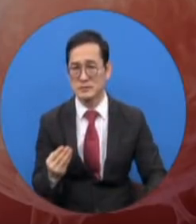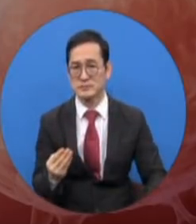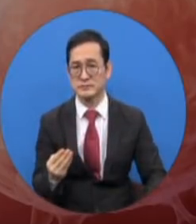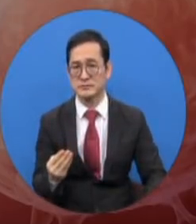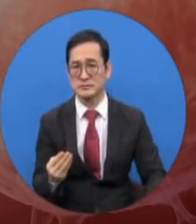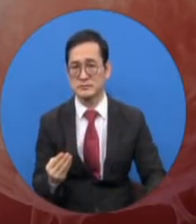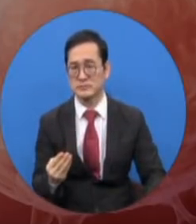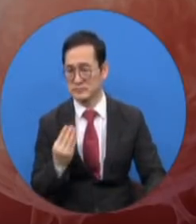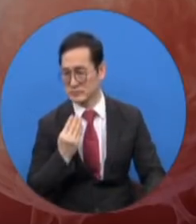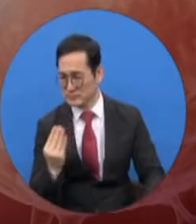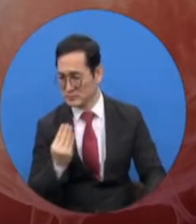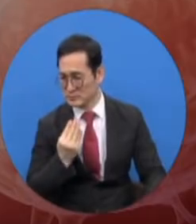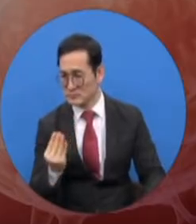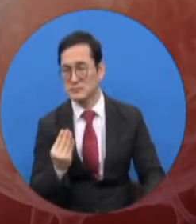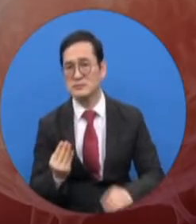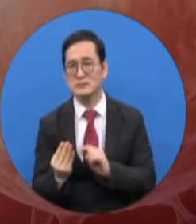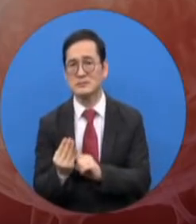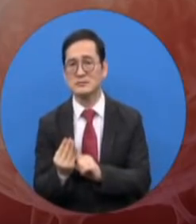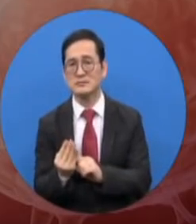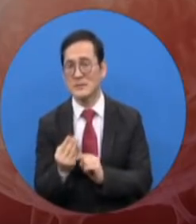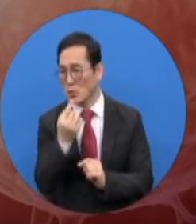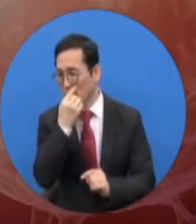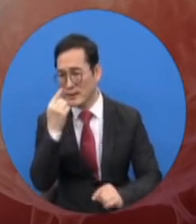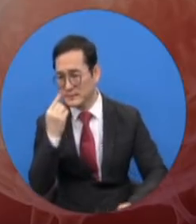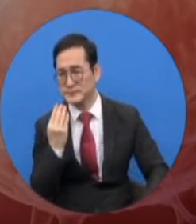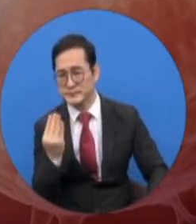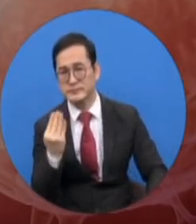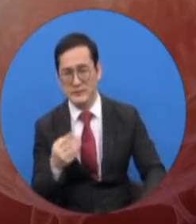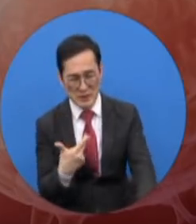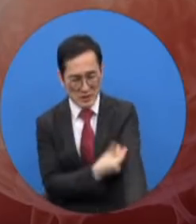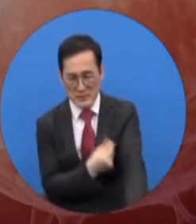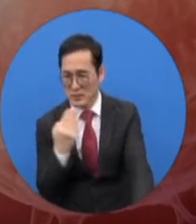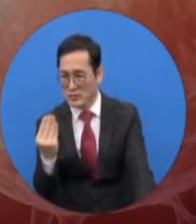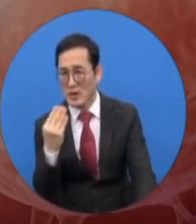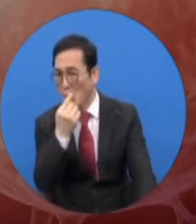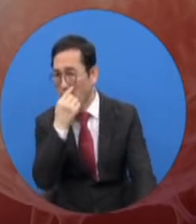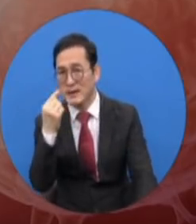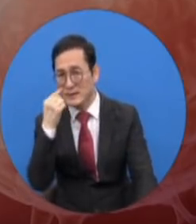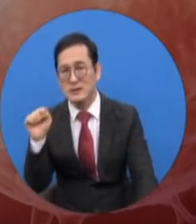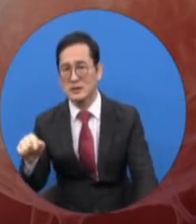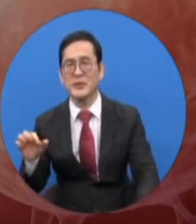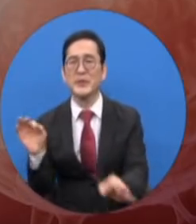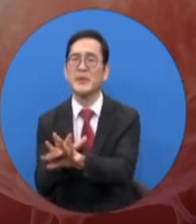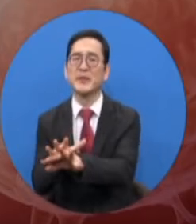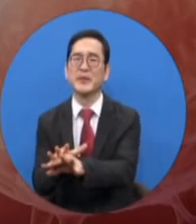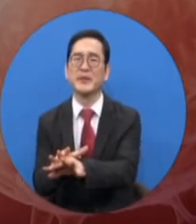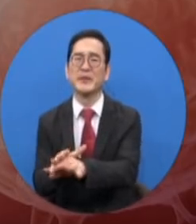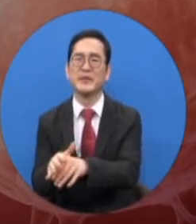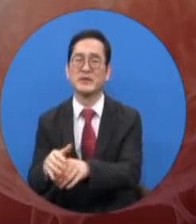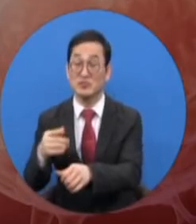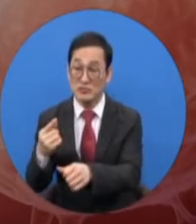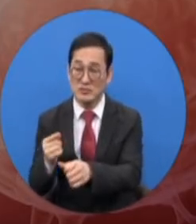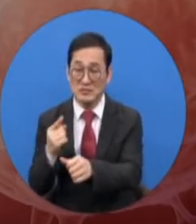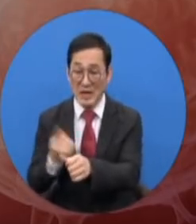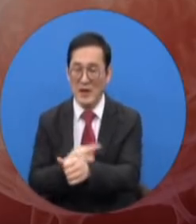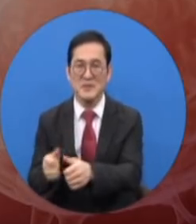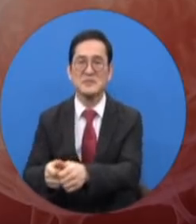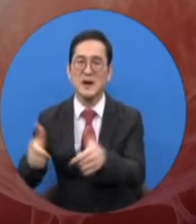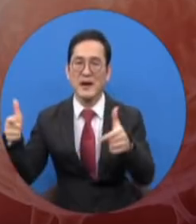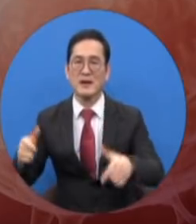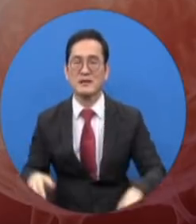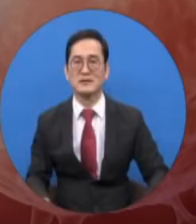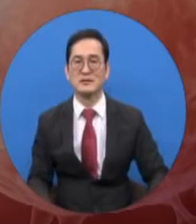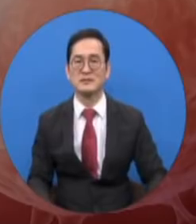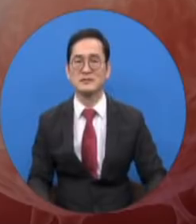해제하면서부터 확진자가 늘었는데 또 방역 수치로 완화한다. 사적 모임 8명 밤 12시 시간 제한 해제를 검토하고